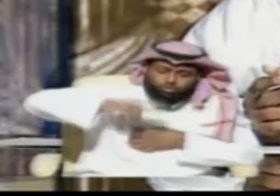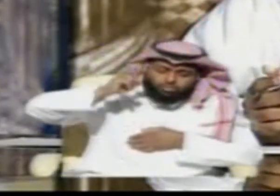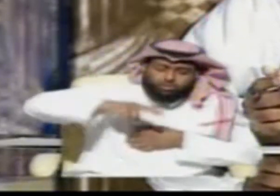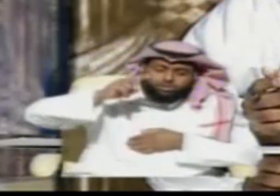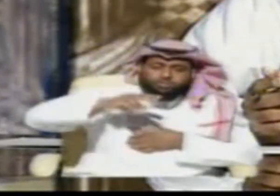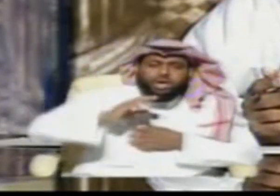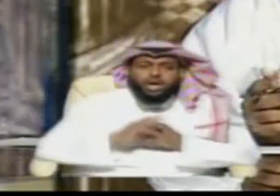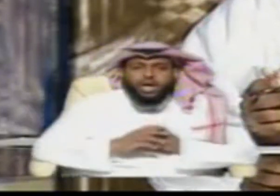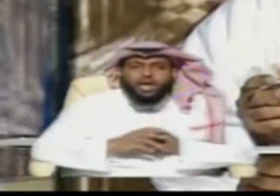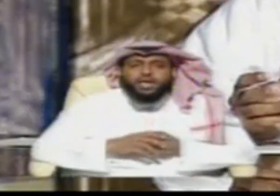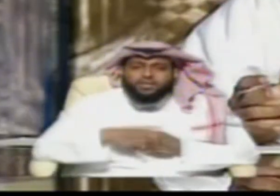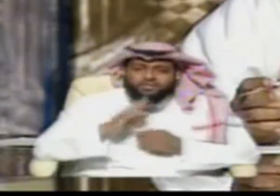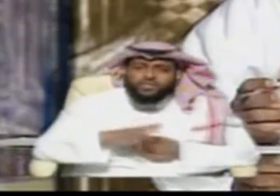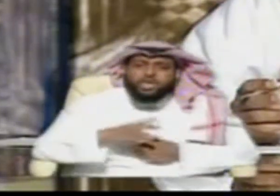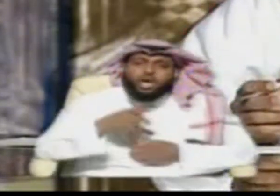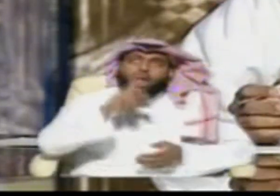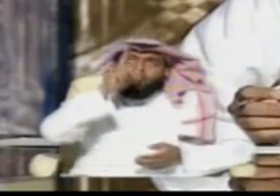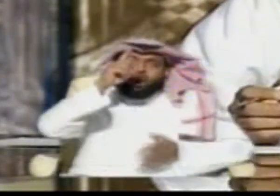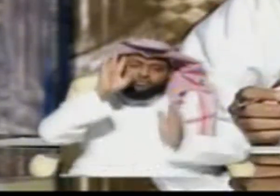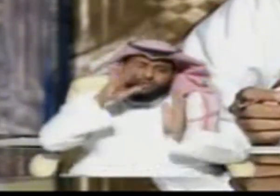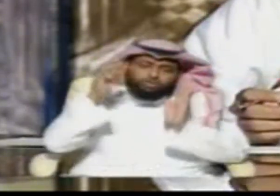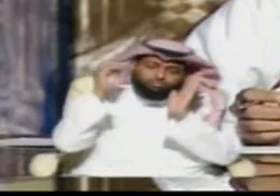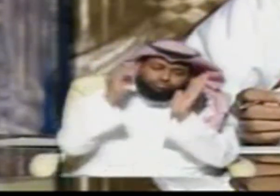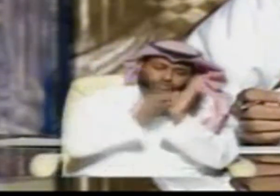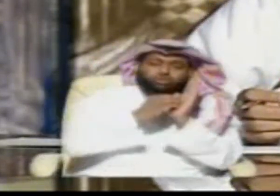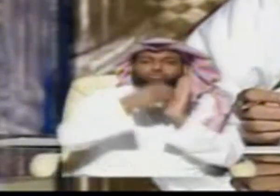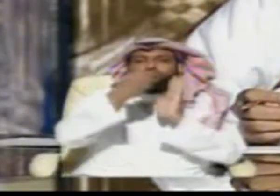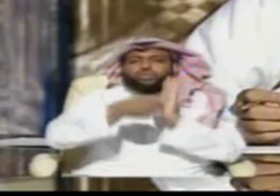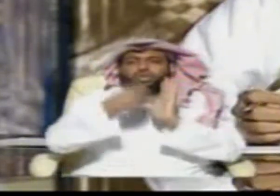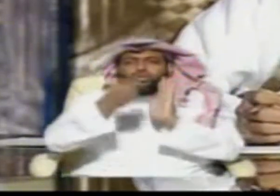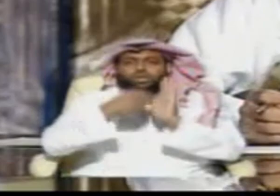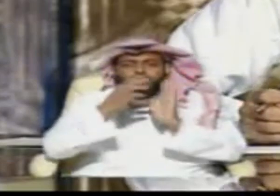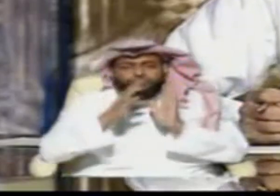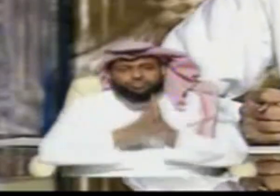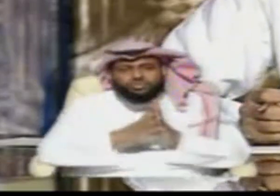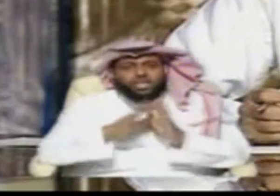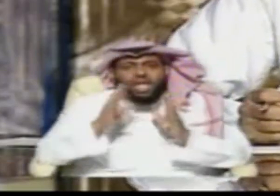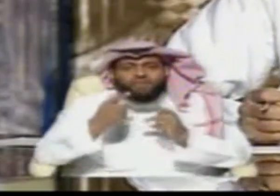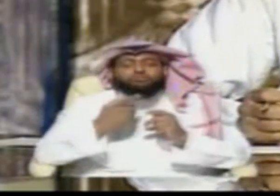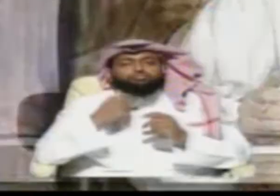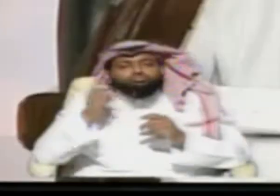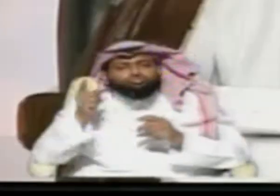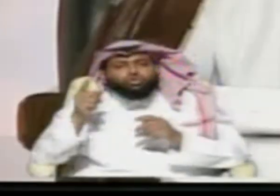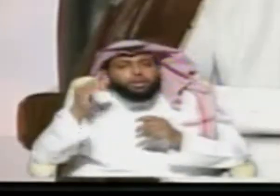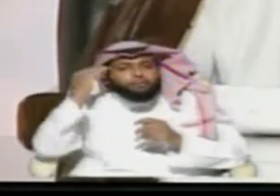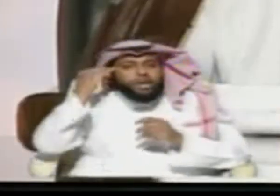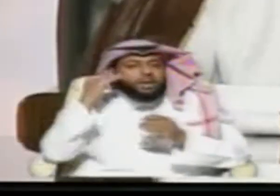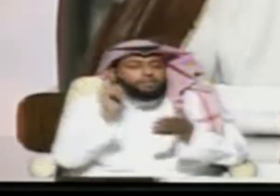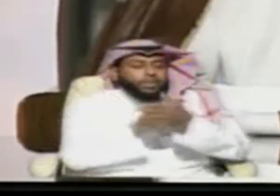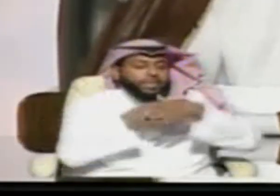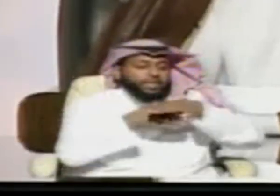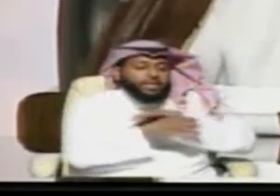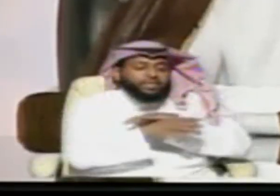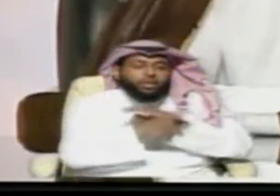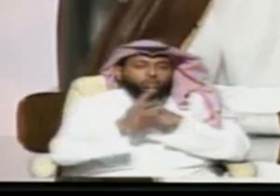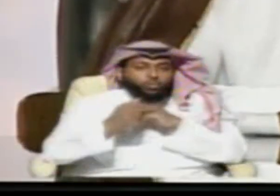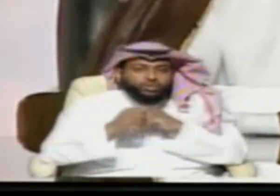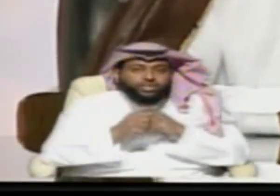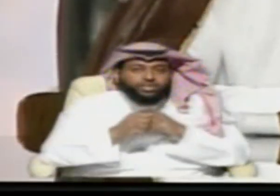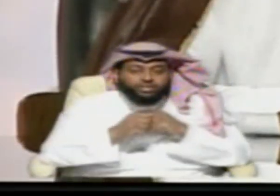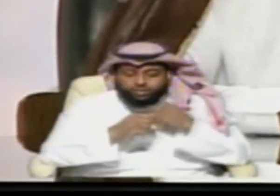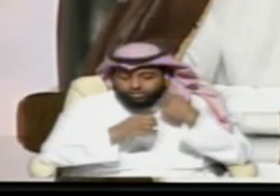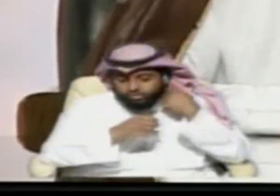وكيف يعني توفق المرأة بين ذلك وبين صلاة المرأة في بيتها أفضل؟ هي إذا صلت مع